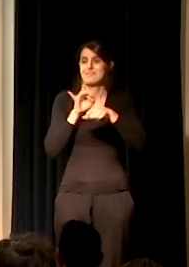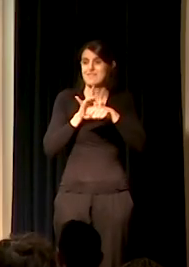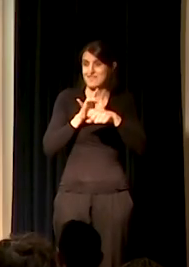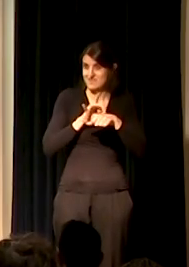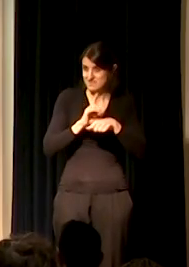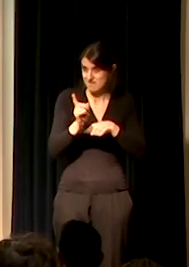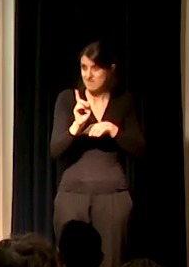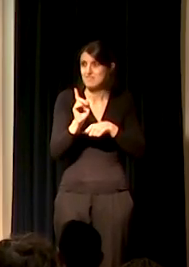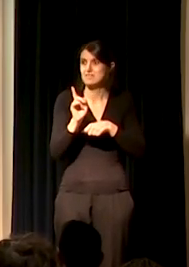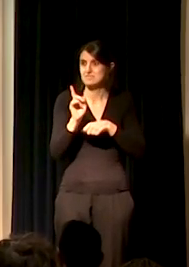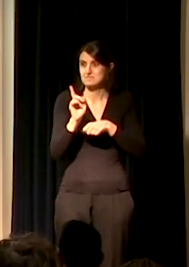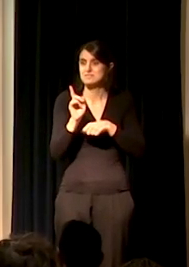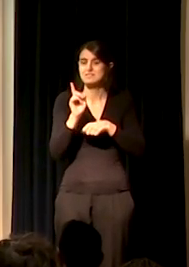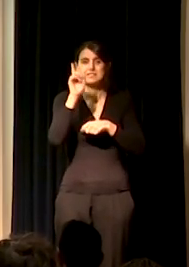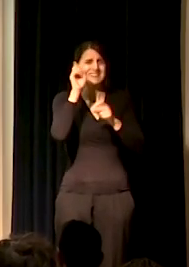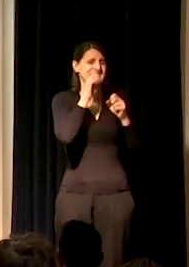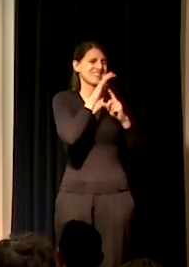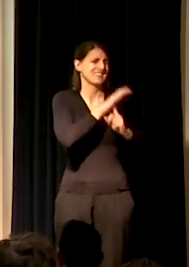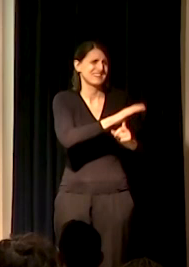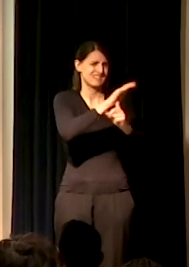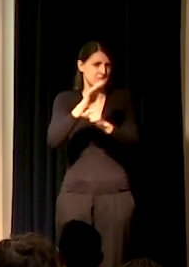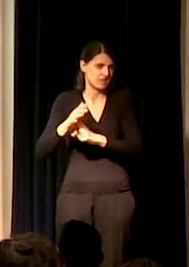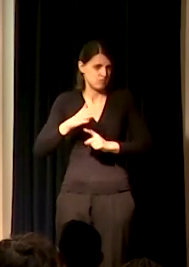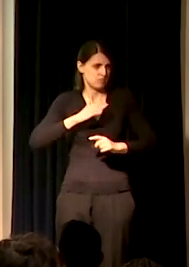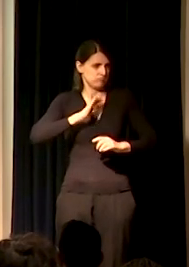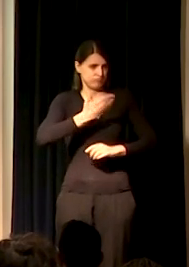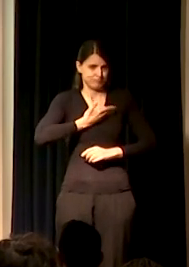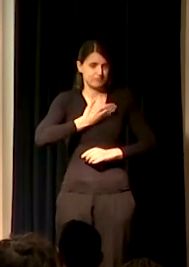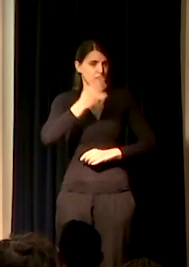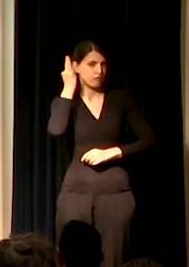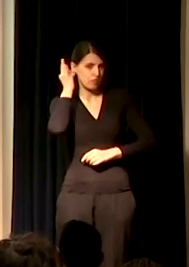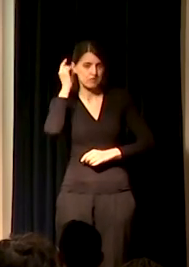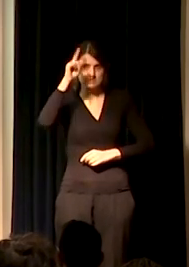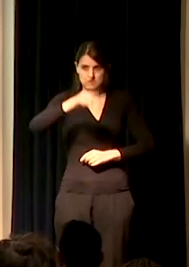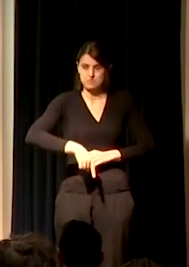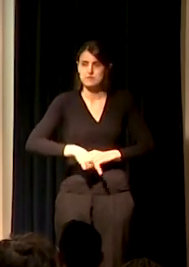tractareu les discriminacions que patim les dones moltes vegades,